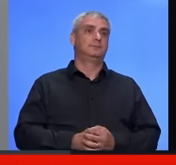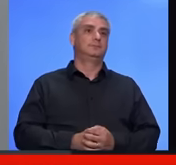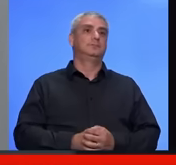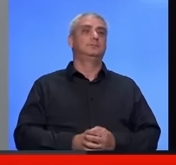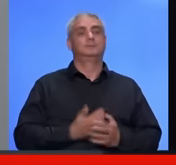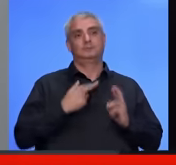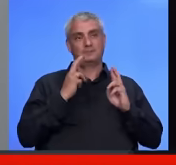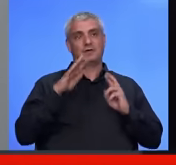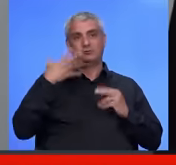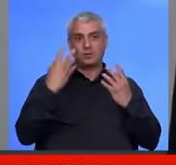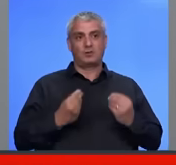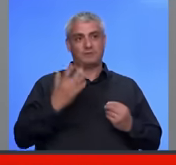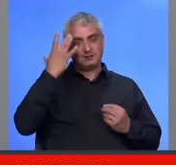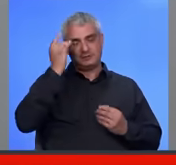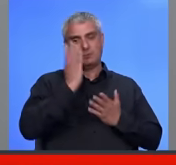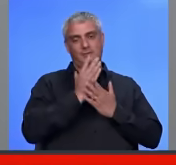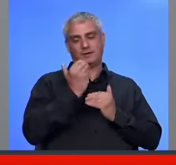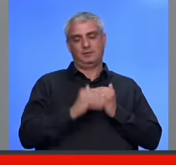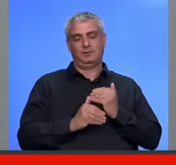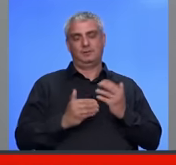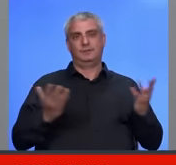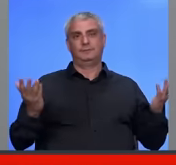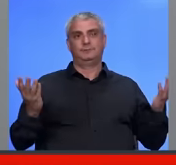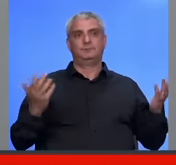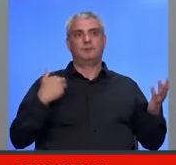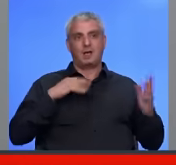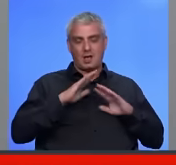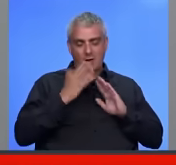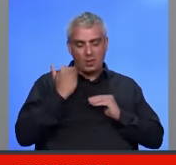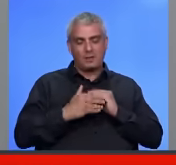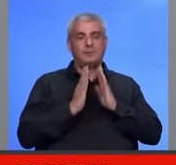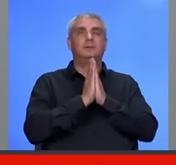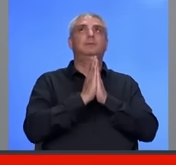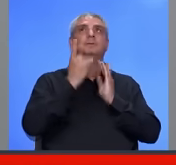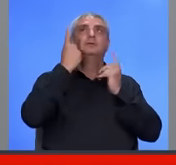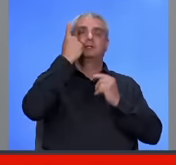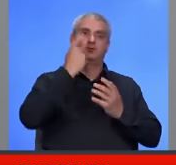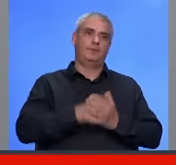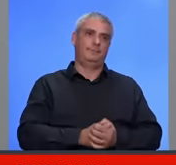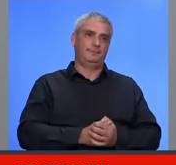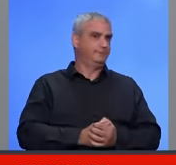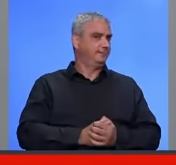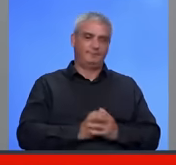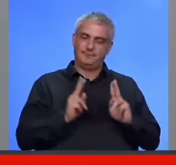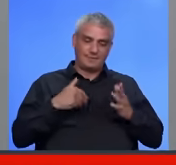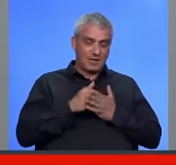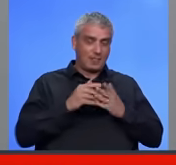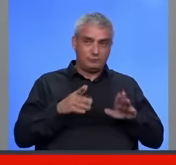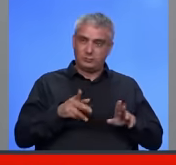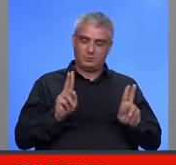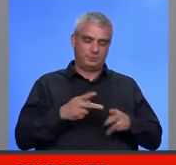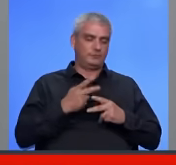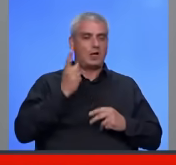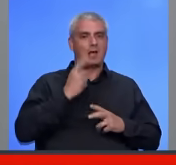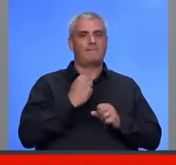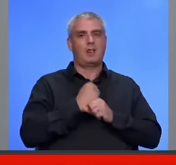מקווה שיהיה טוב, שהסיוט הזה יהיה מאחורנו, שהכל יגם בעזרת השם. אי אפשר להמשיך את זה יותר. חייב